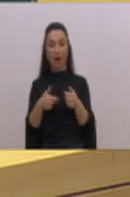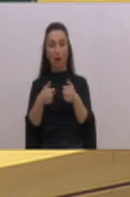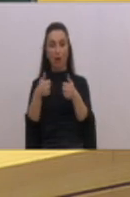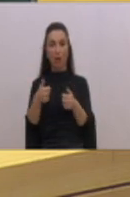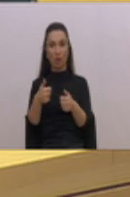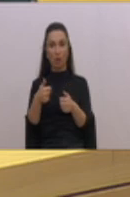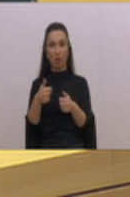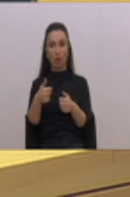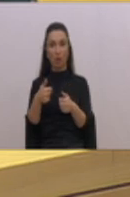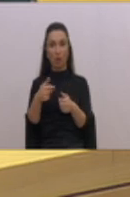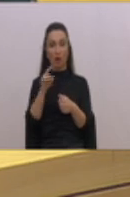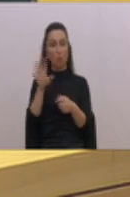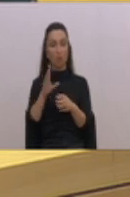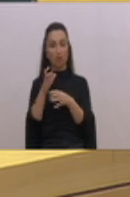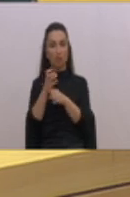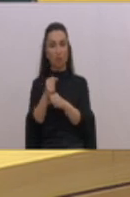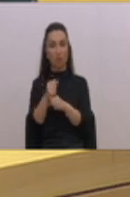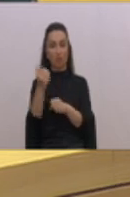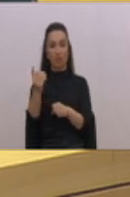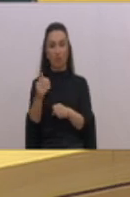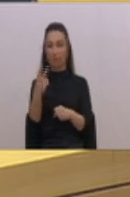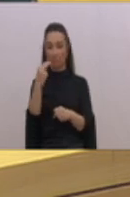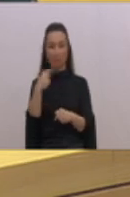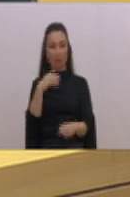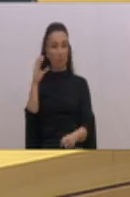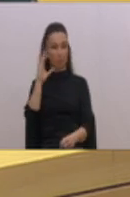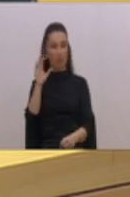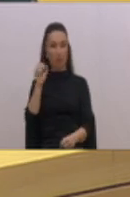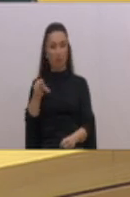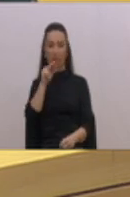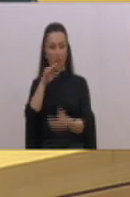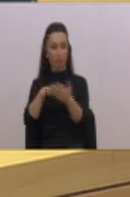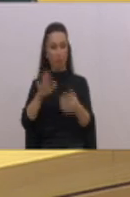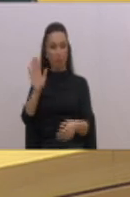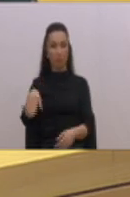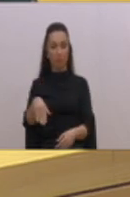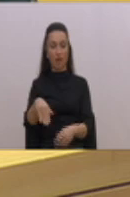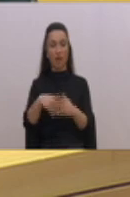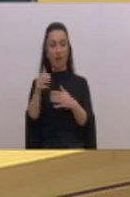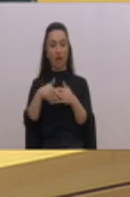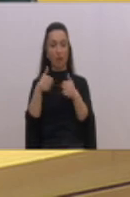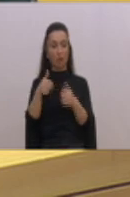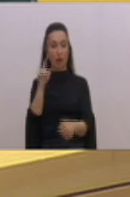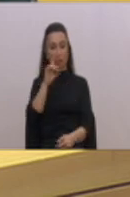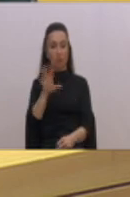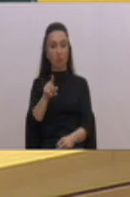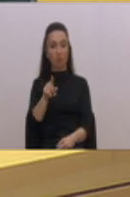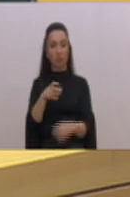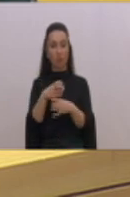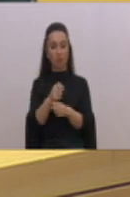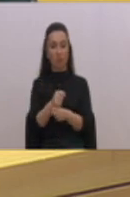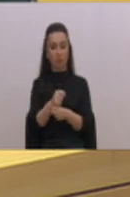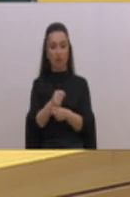არა პოლარიზების შემცირებას, თქვენს სამყაყანს ყურადღებას არ ვაქცევ, ამიტომ შეგიძლიათ გააგრძელოთ. ხელს უწყობდა არა პოლარიზების